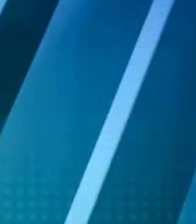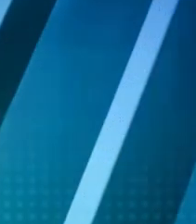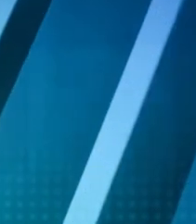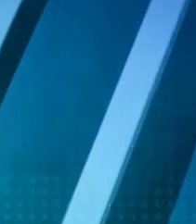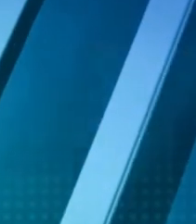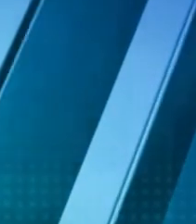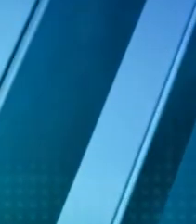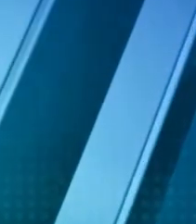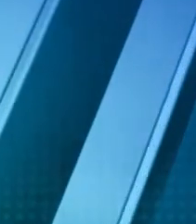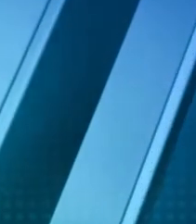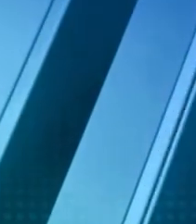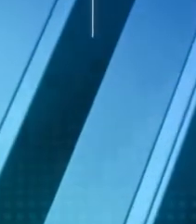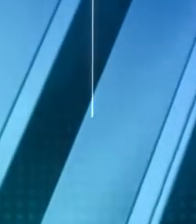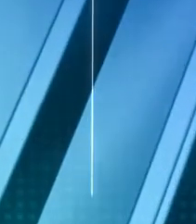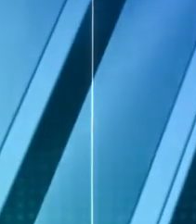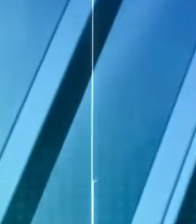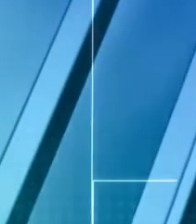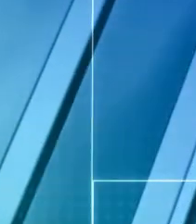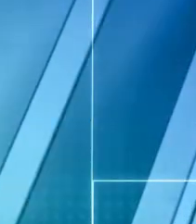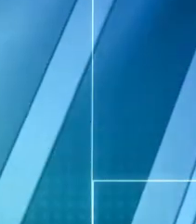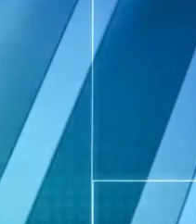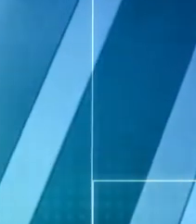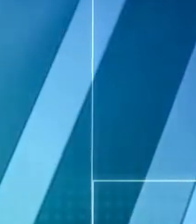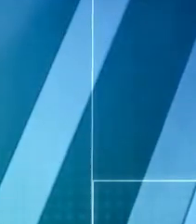МУЗЫКАЛЬНАЯ ЗАСТАВКА